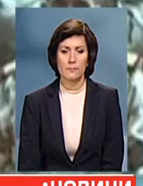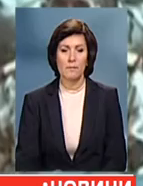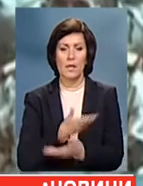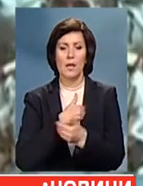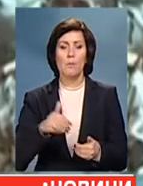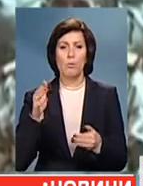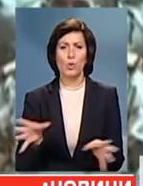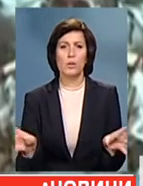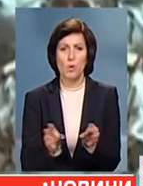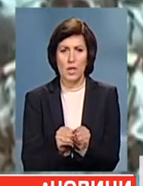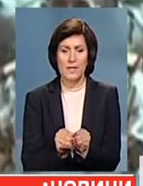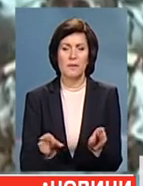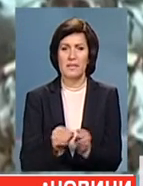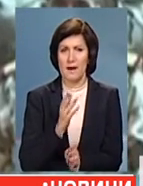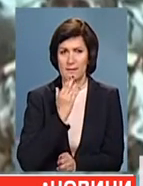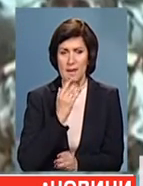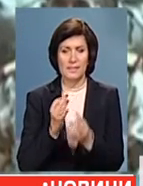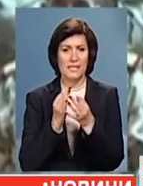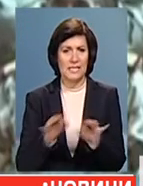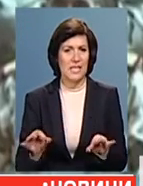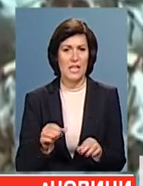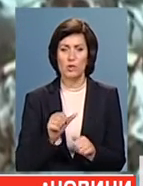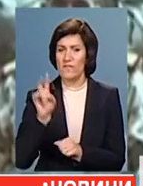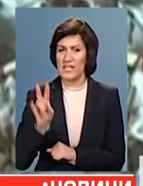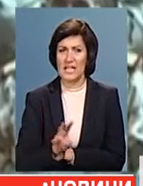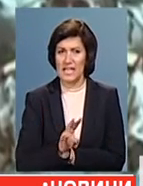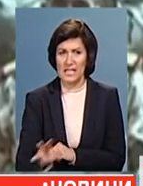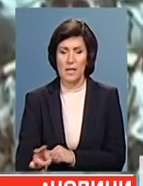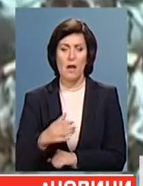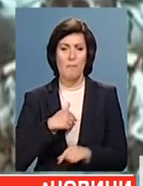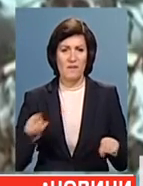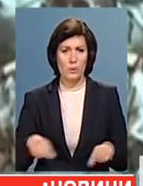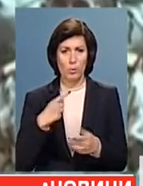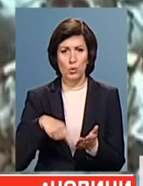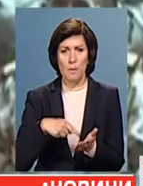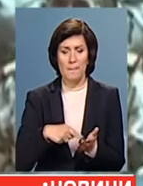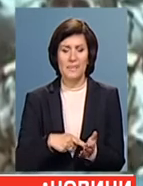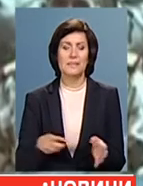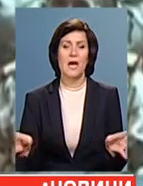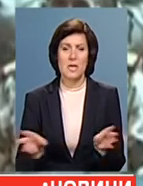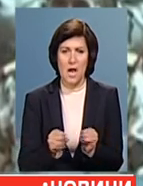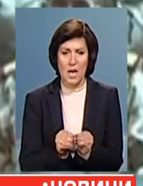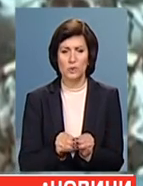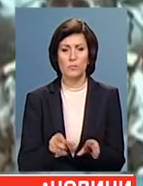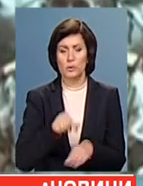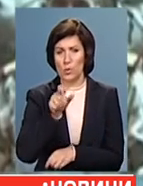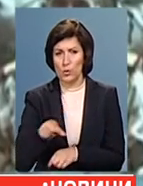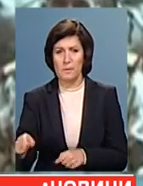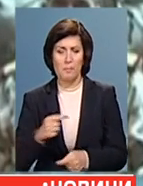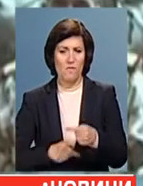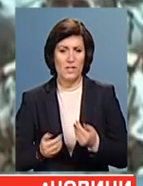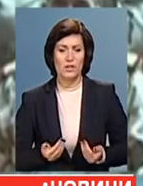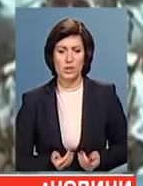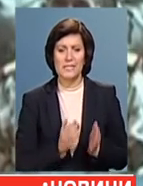Ми будемо разом, як нація, незалежно від релігії. Ми відбудуємо місто разом із мосульськими людьми. Ми повернемо